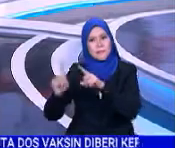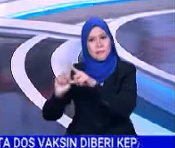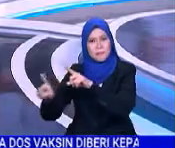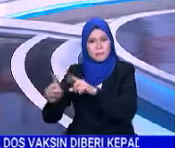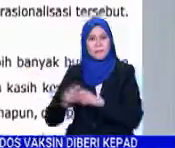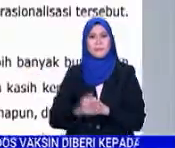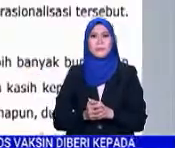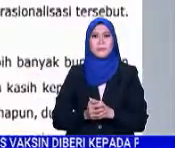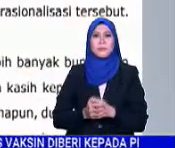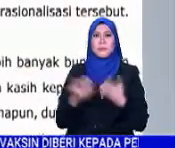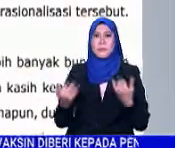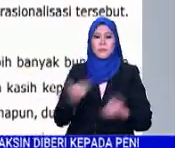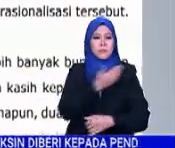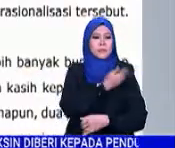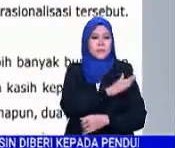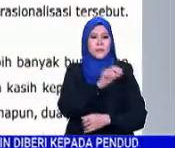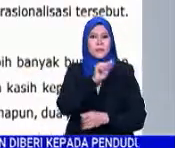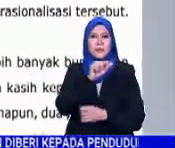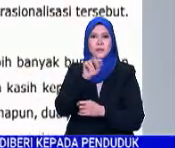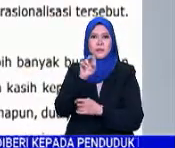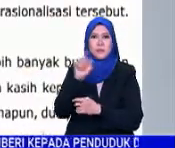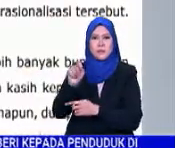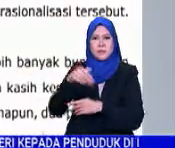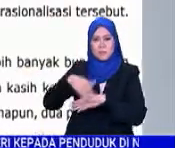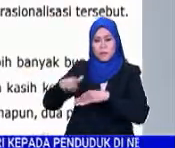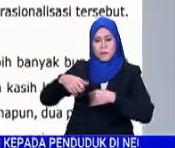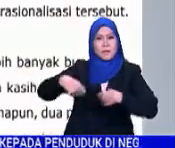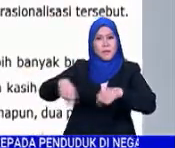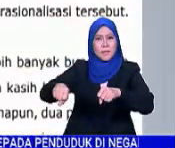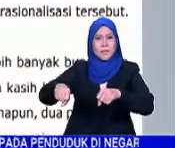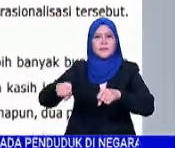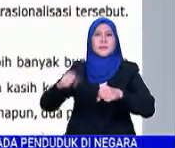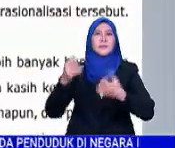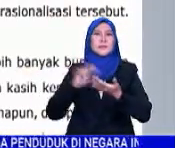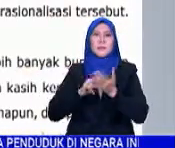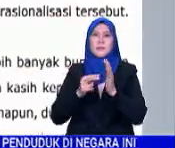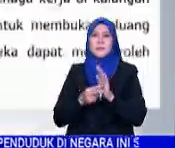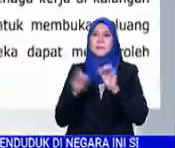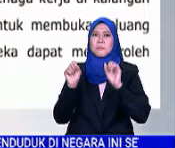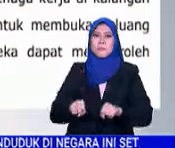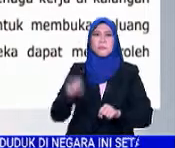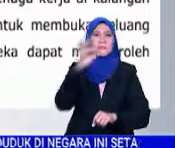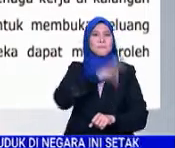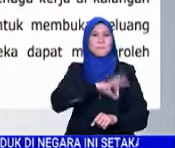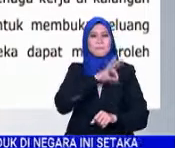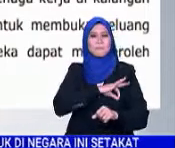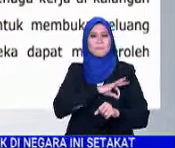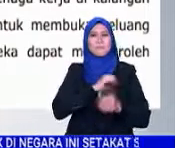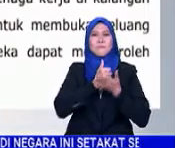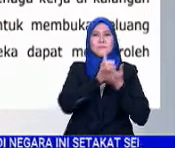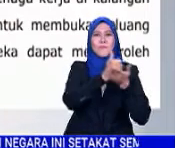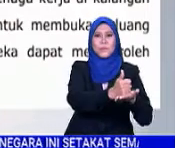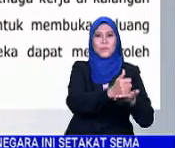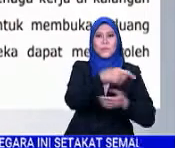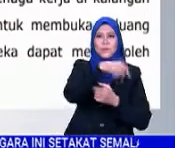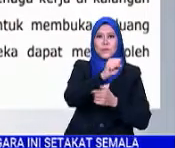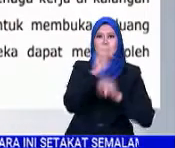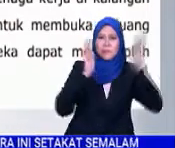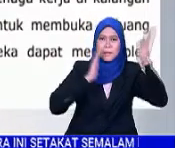ini membolehkan bekas ejen pos rider memanfaatkan lonjakan tersebut sekaligus membantu Pos